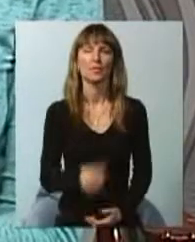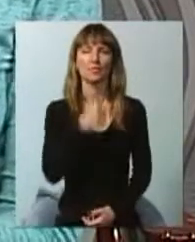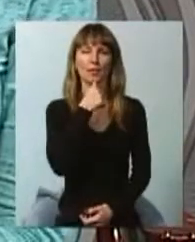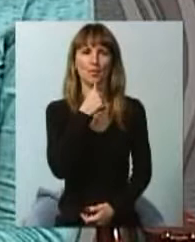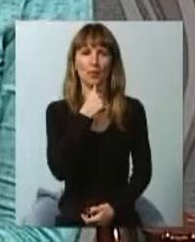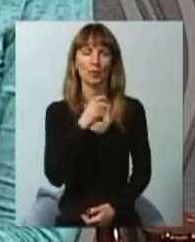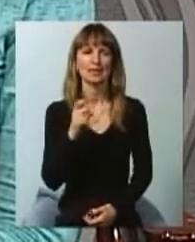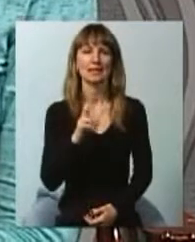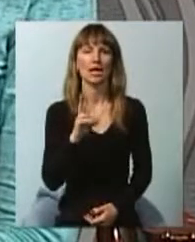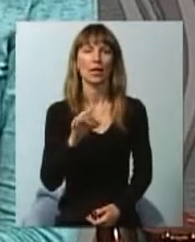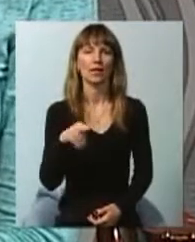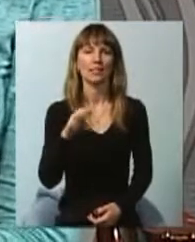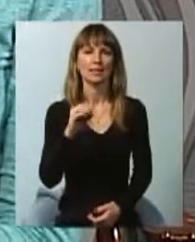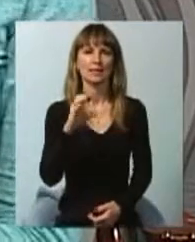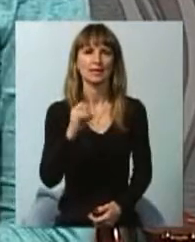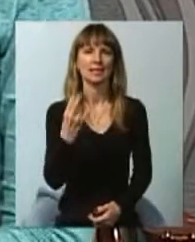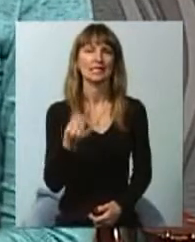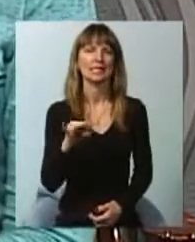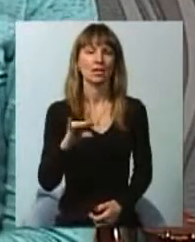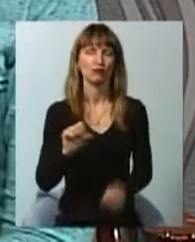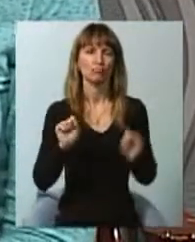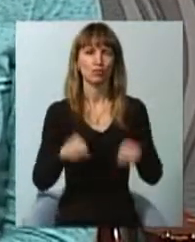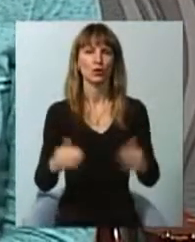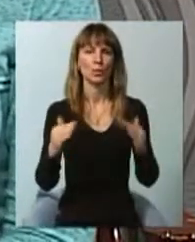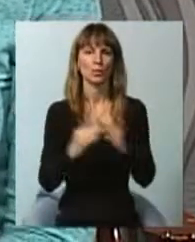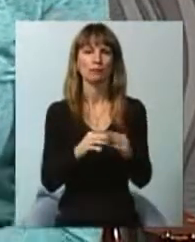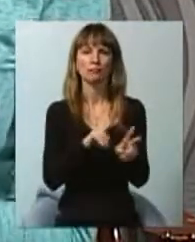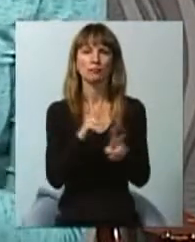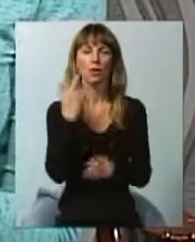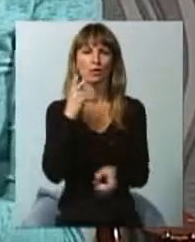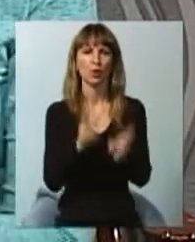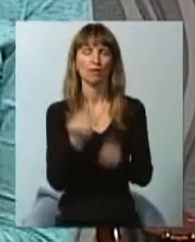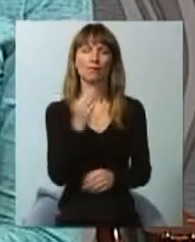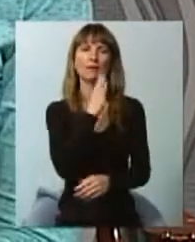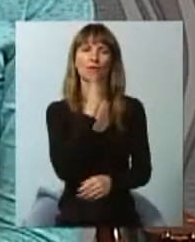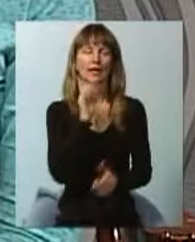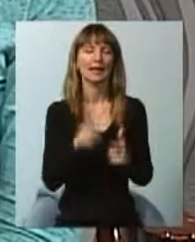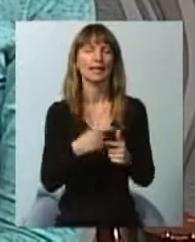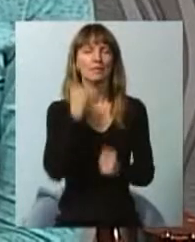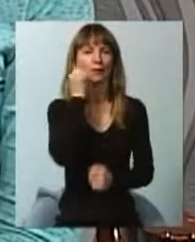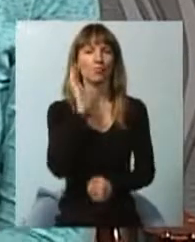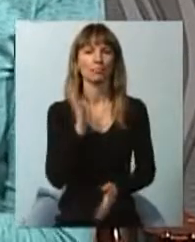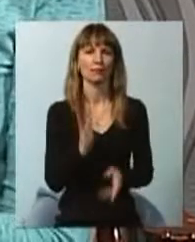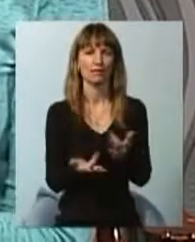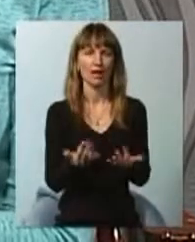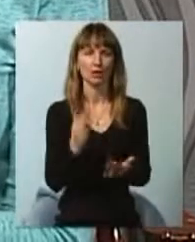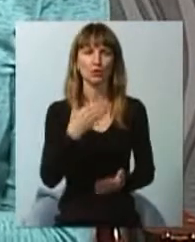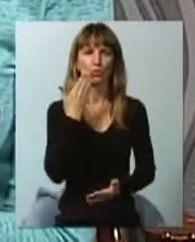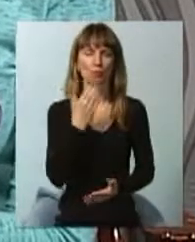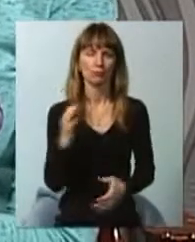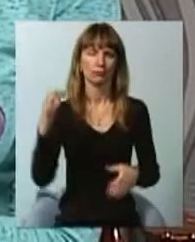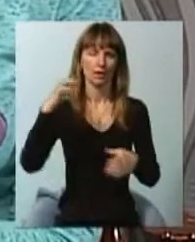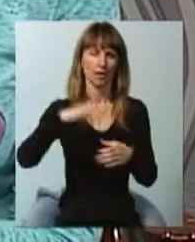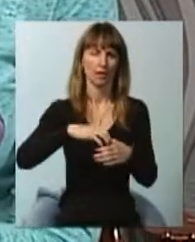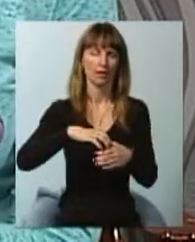Експериментувати з конденсацією можна і вдома. Обов'язково поспостерігайте, коли на кухні ваша матуся чи бабуся буде варити суп, накрийте його